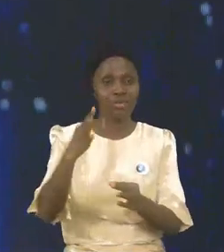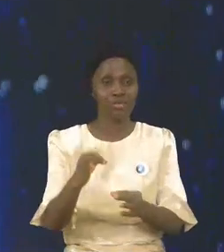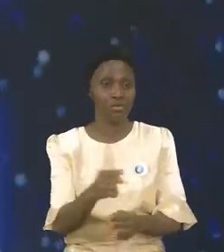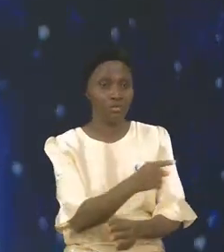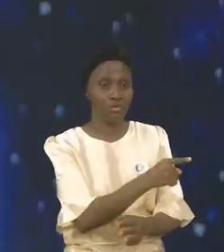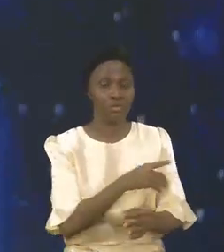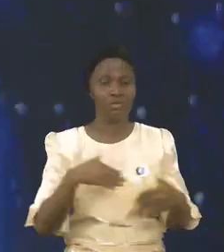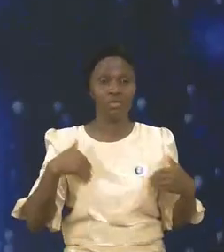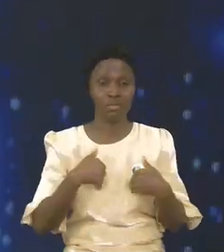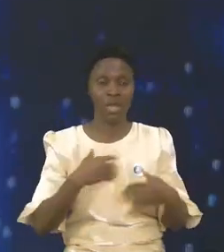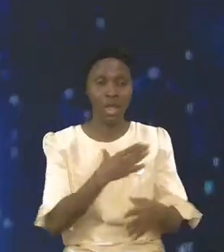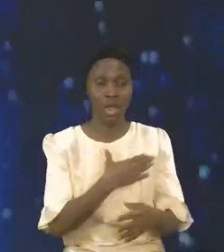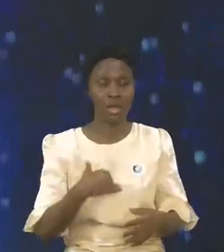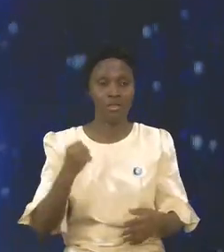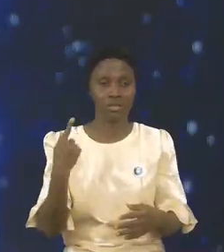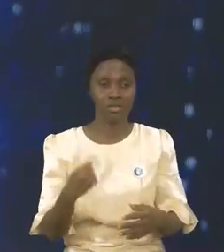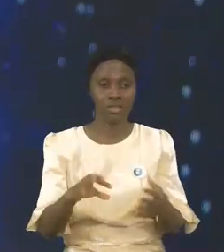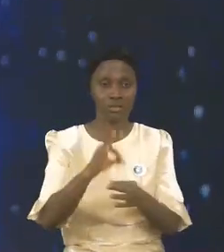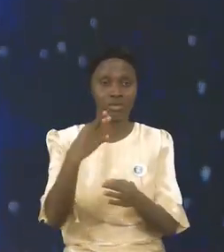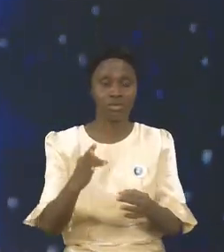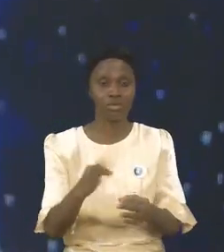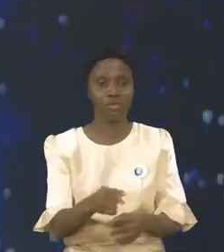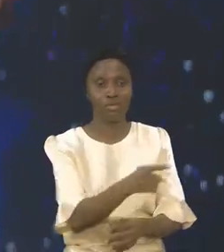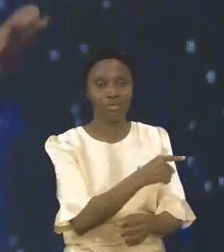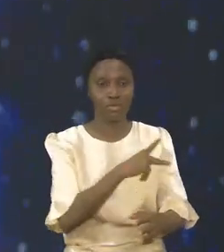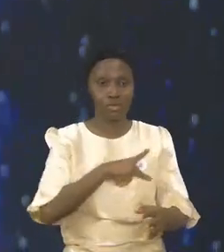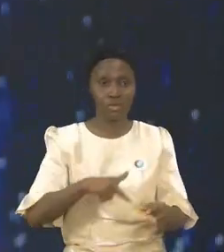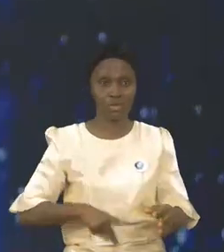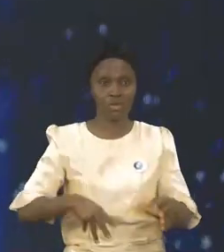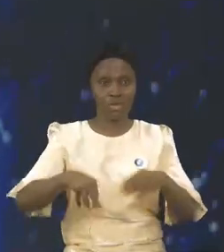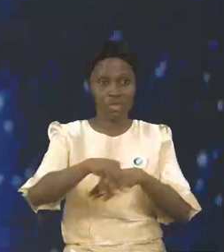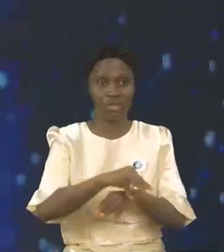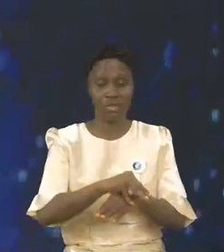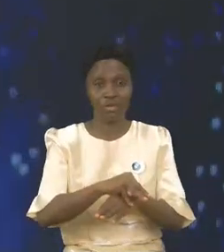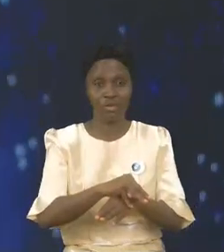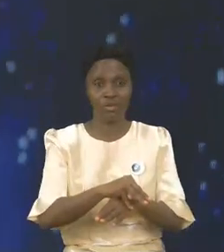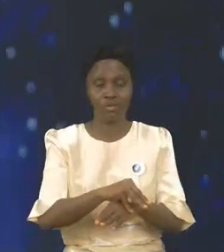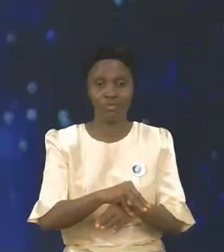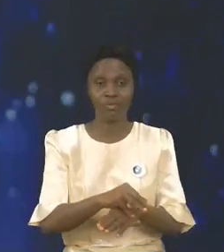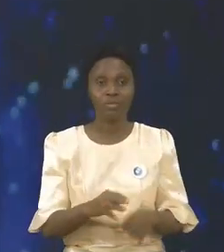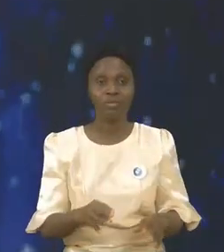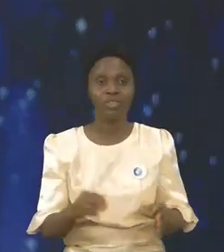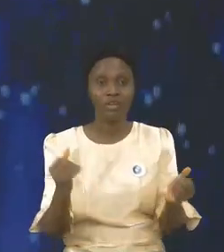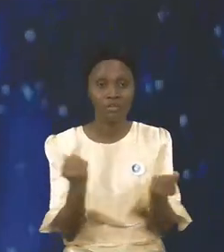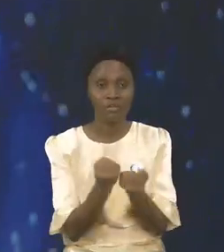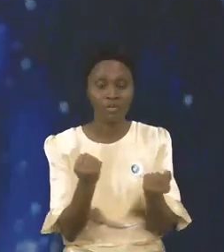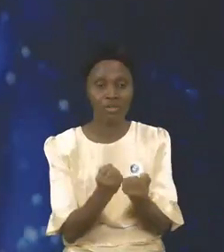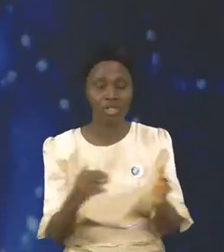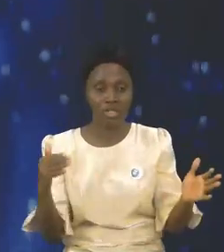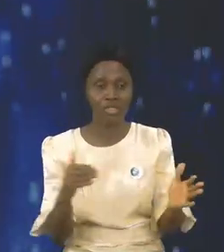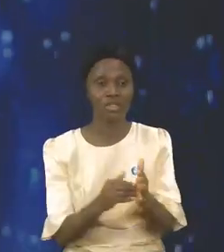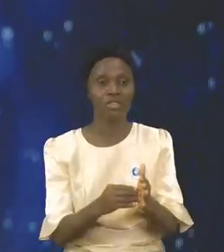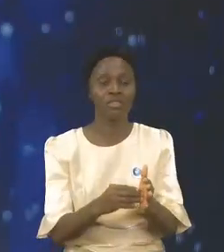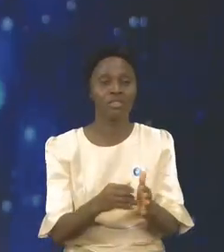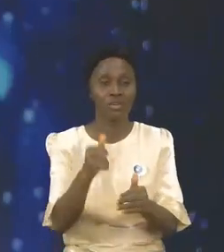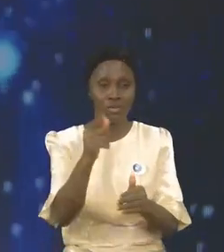les vents ont fait irruption. L'esprit de ces bêtes, l'esprit de ces empereurs,